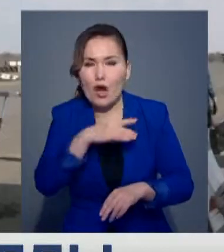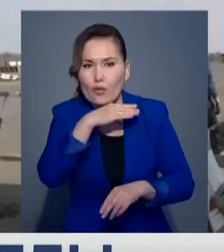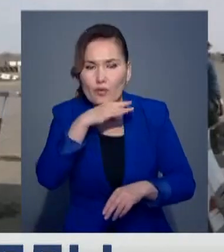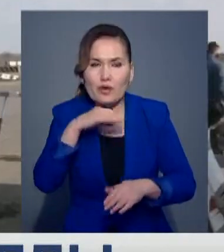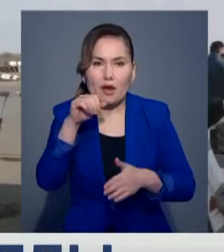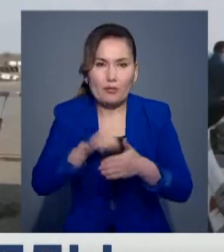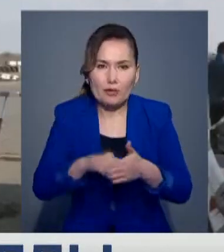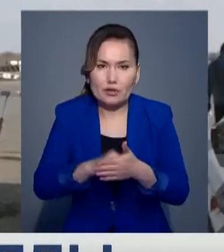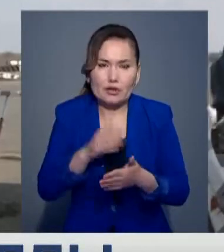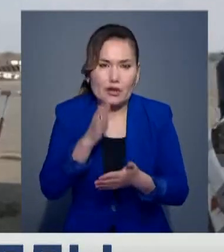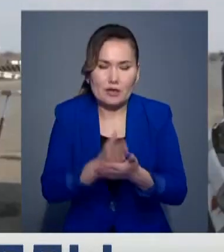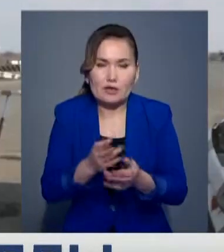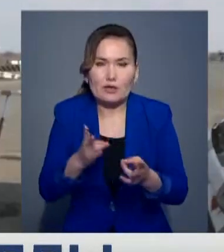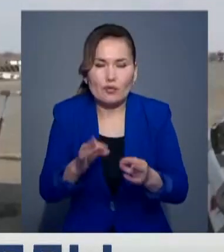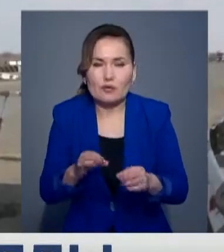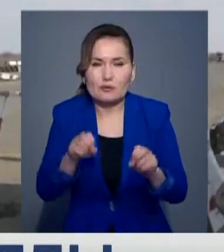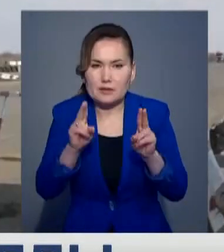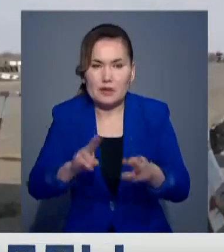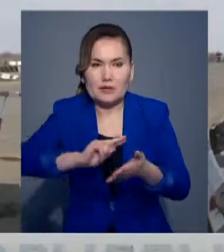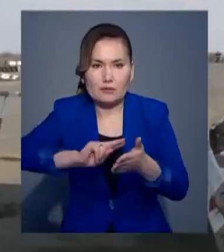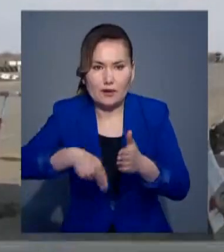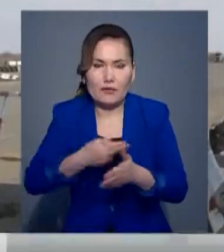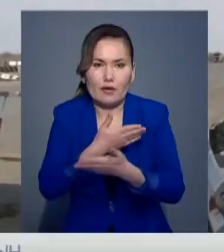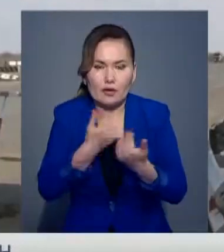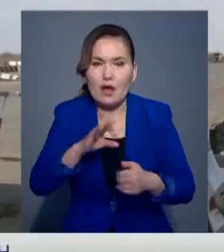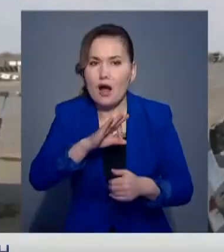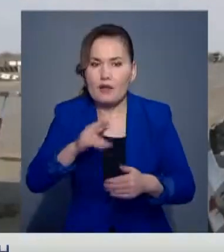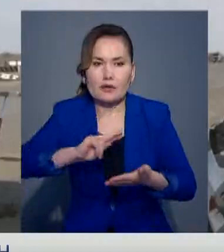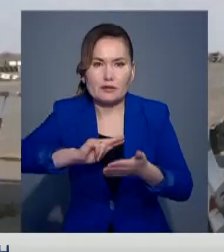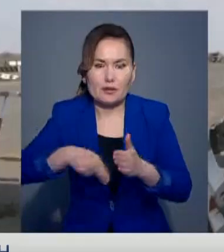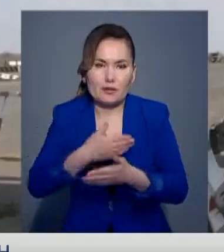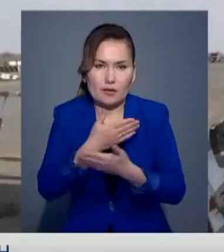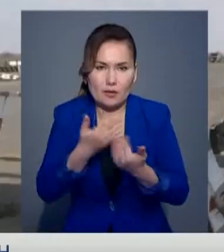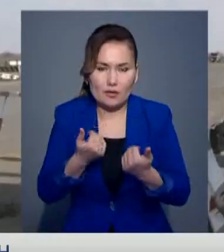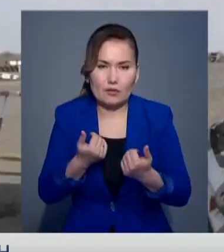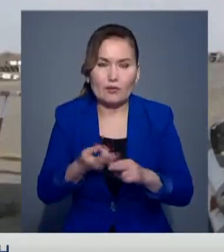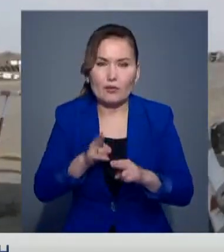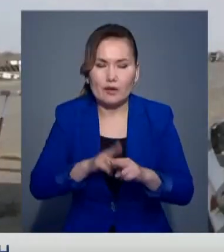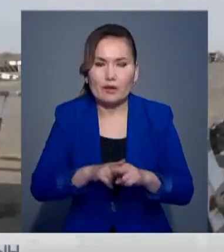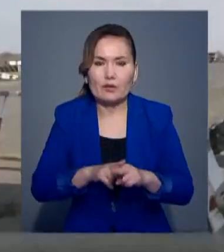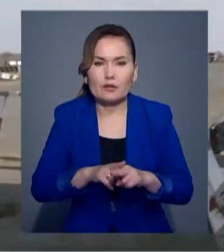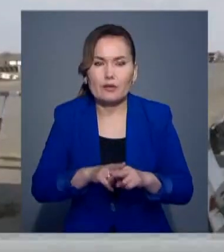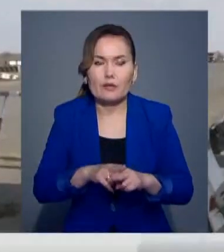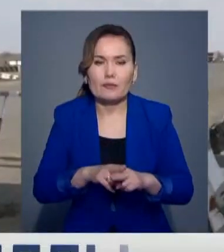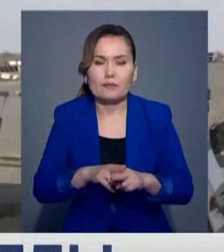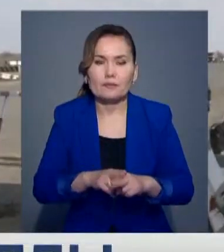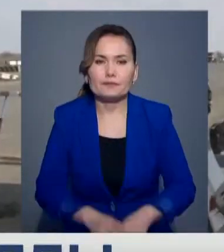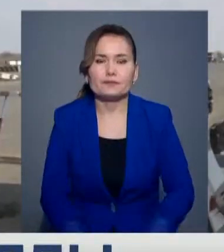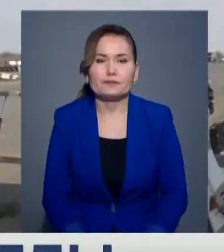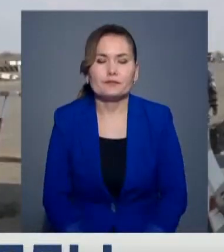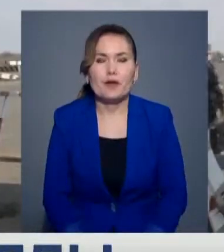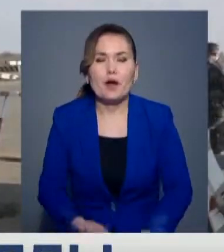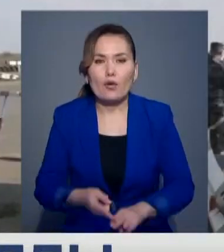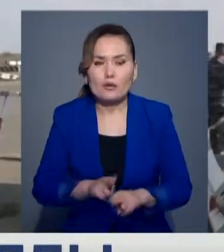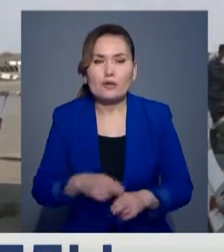шағасына, немесе жай қалаға азық түлігі алуға келіміз деп сылтау тауып отыр.